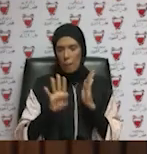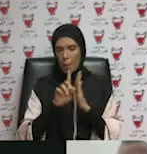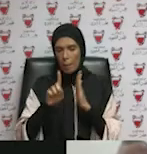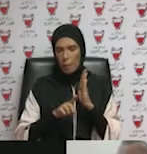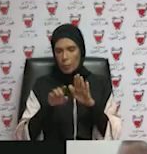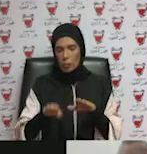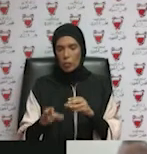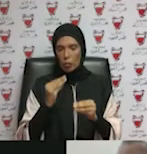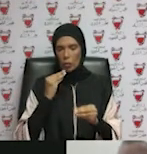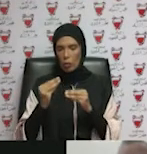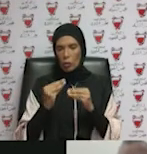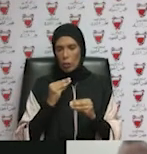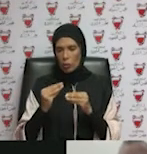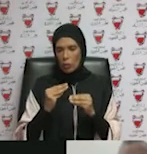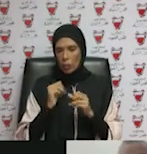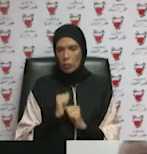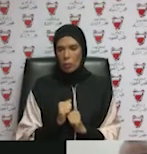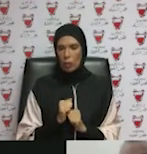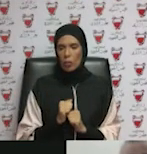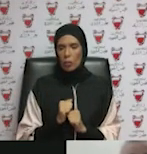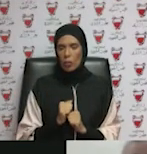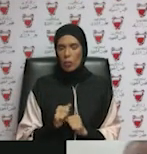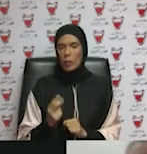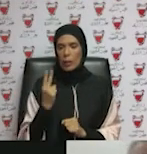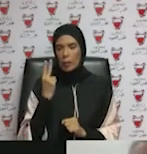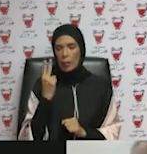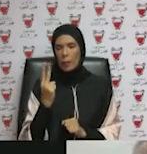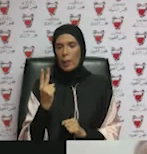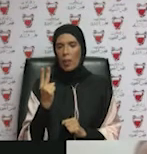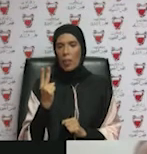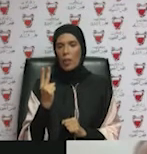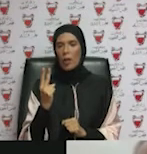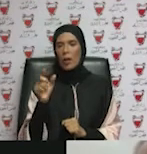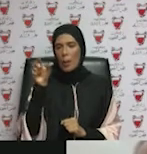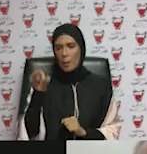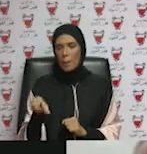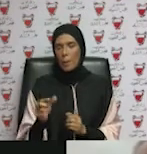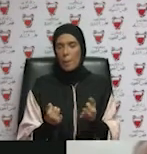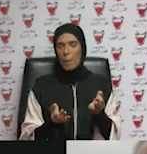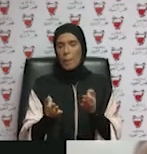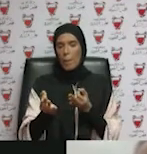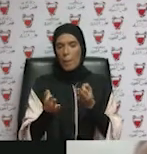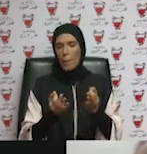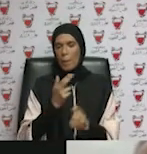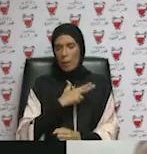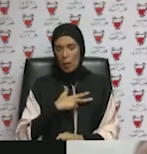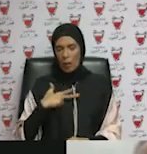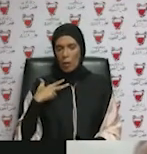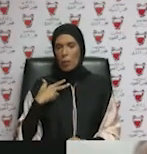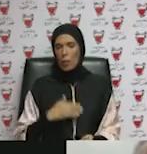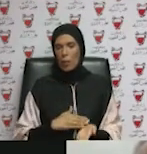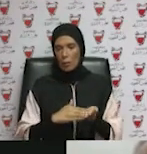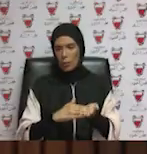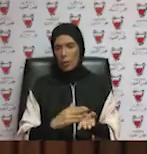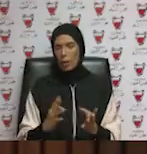بمجلس الشورى وعلى مذكرة مقدمة من استشارين القانونيين للجنة، وتجرب الإشارة إلى أن الحكومة الموقرة أحالت